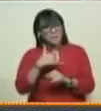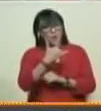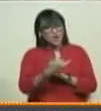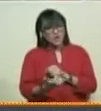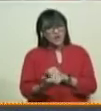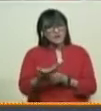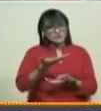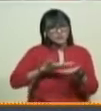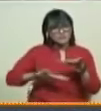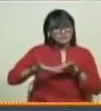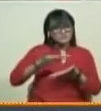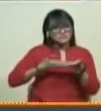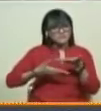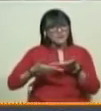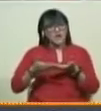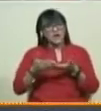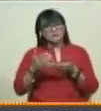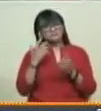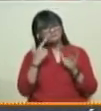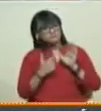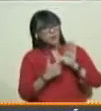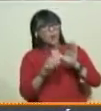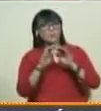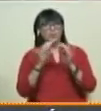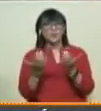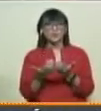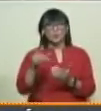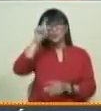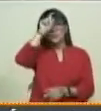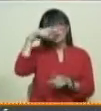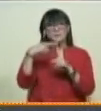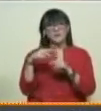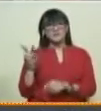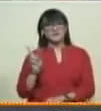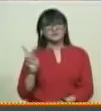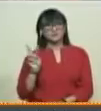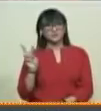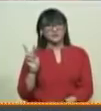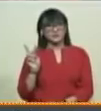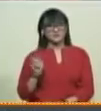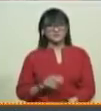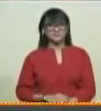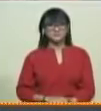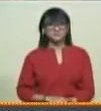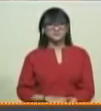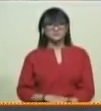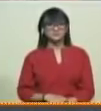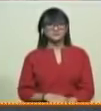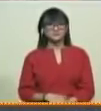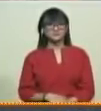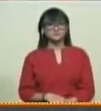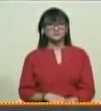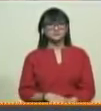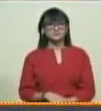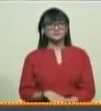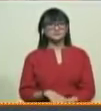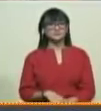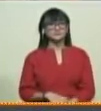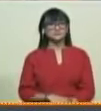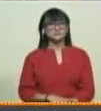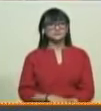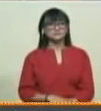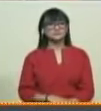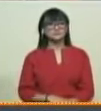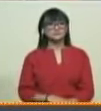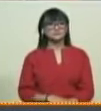una relación modélica para el mundo entre Turquía y Venezuela. Değerli arkadaşım, ben size şunu öneriyorum.